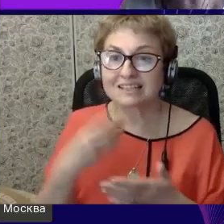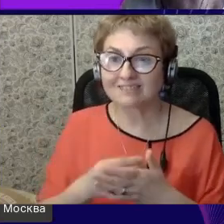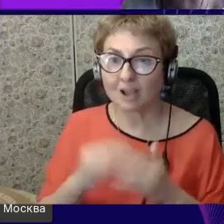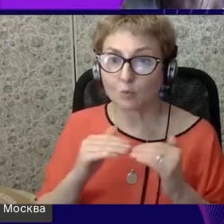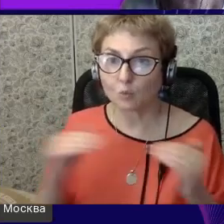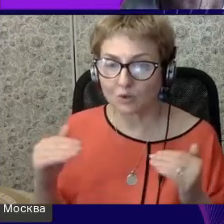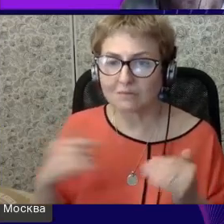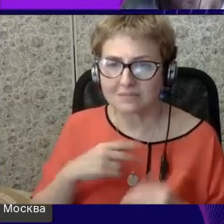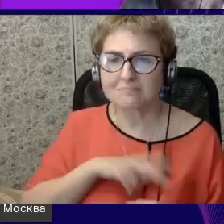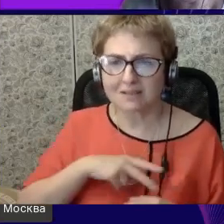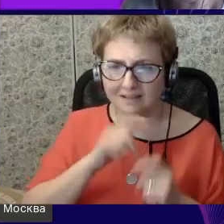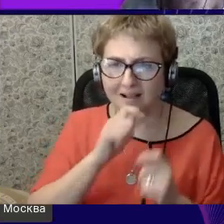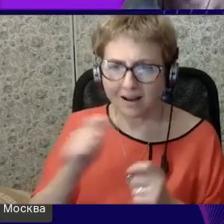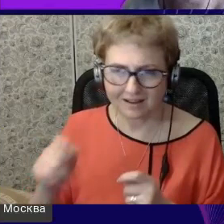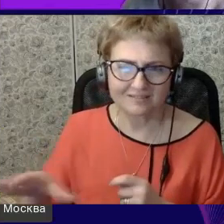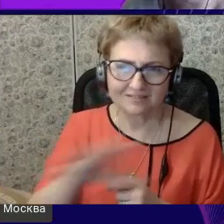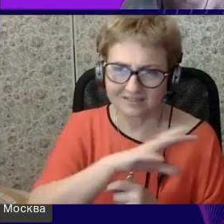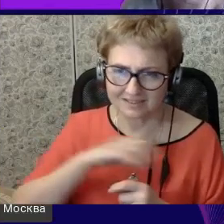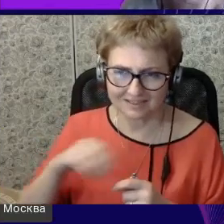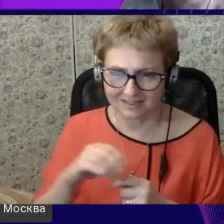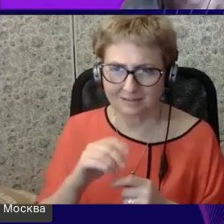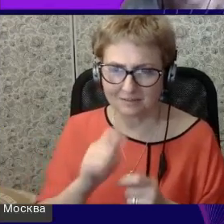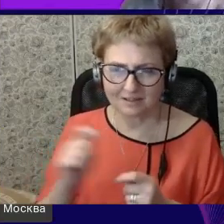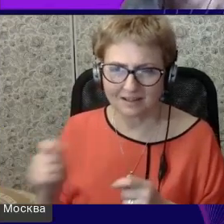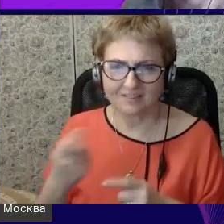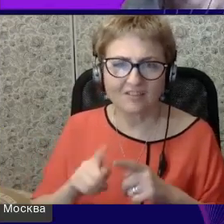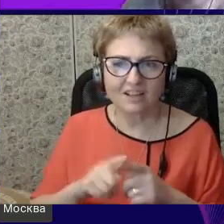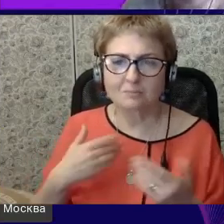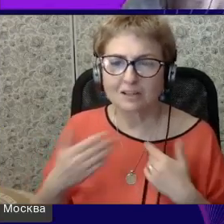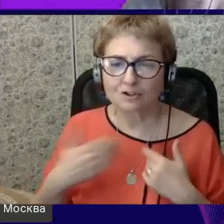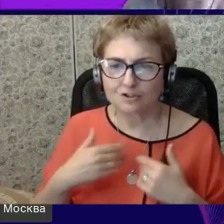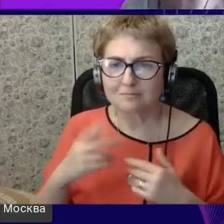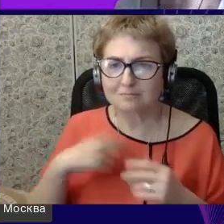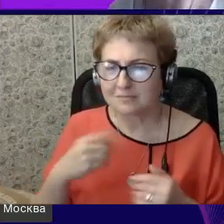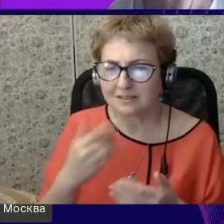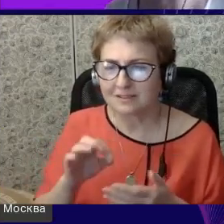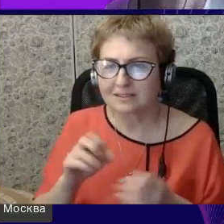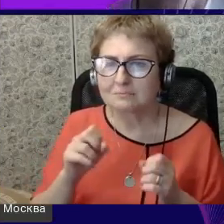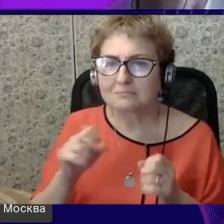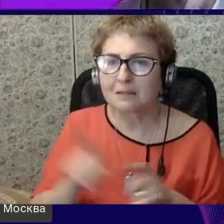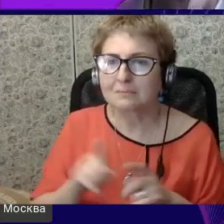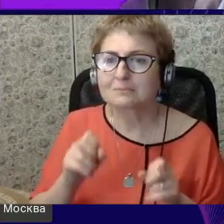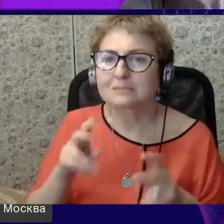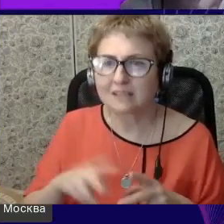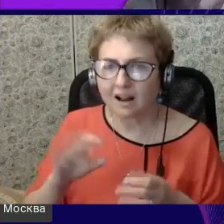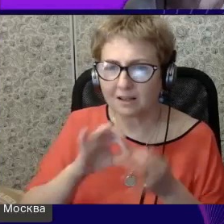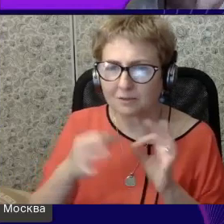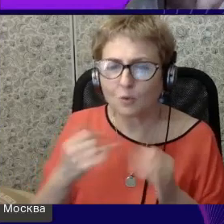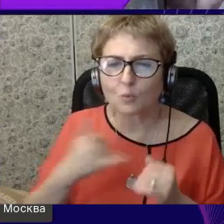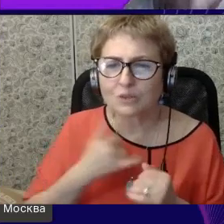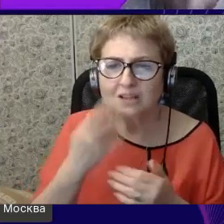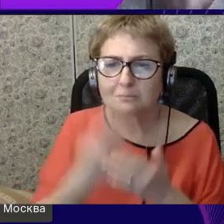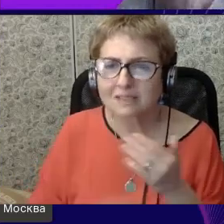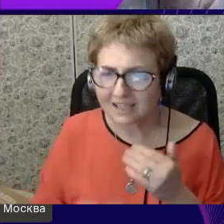вот, добьется каких-то там супер-мега-успехов. То есть на своем уровне мы медали дадим, конечно, всем. Это, в этом отношении